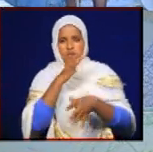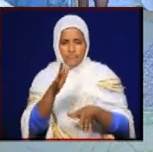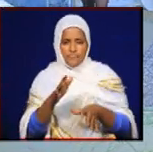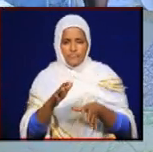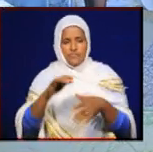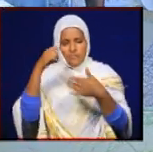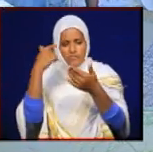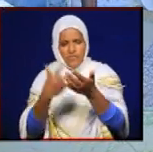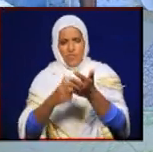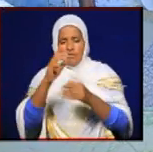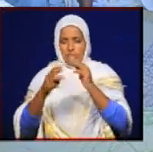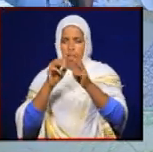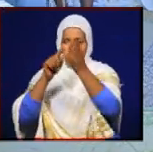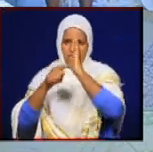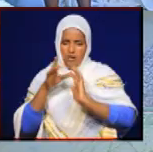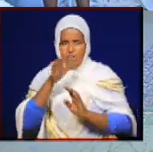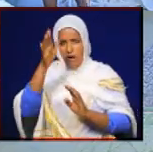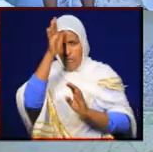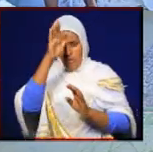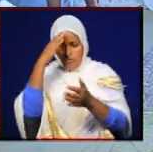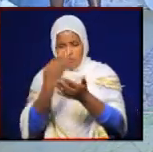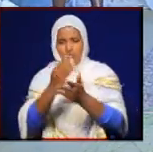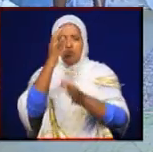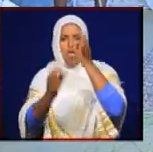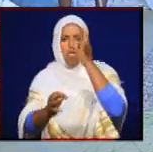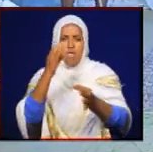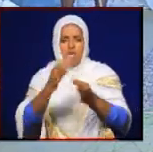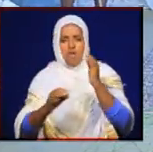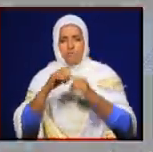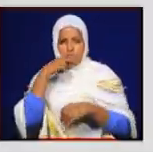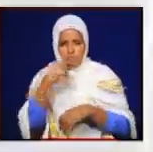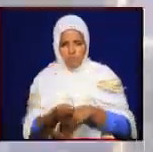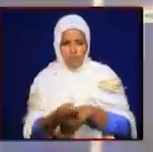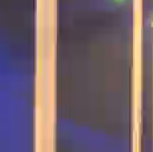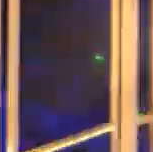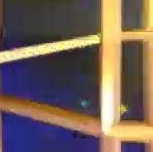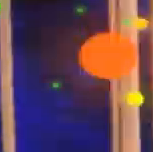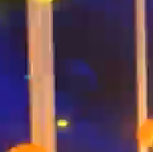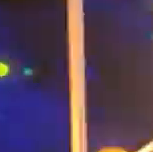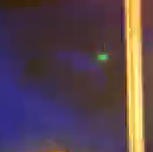እዚያ አልፈቅድም አይጠየቅም አባት ለልጁ ዳኛ አትወቅተኝ ደግሞ